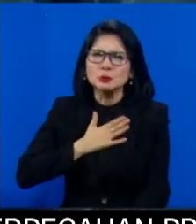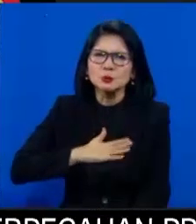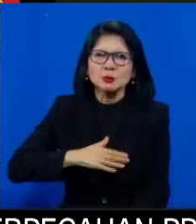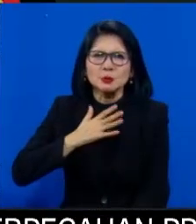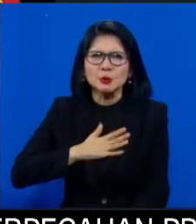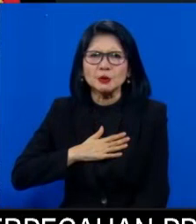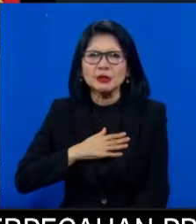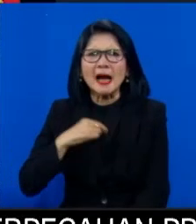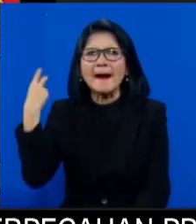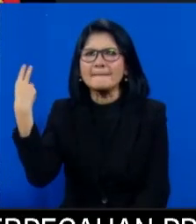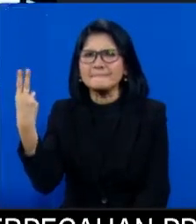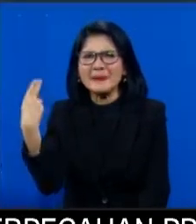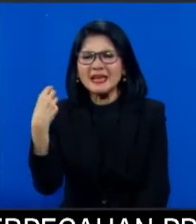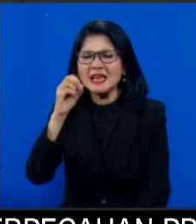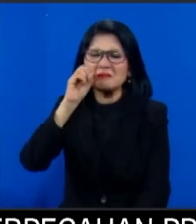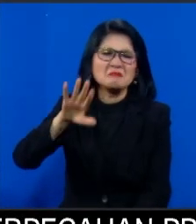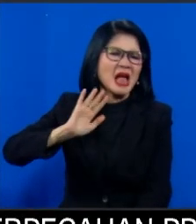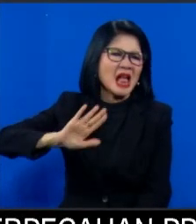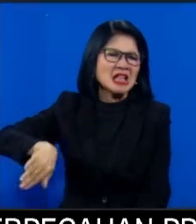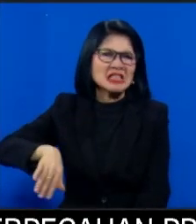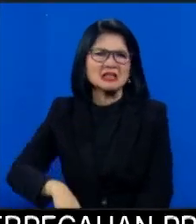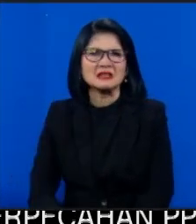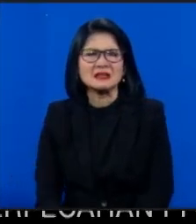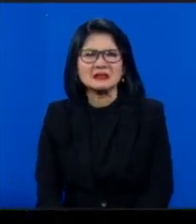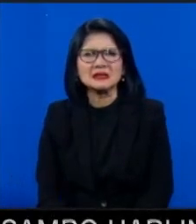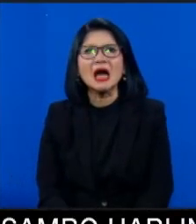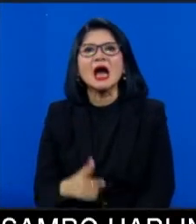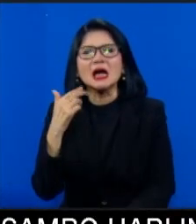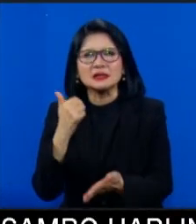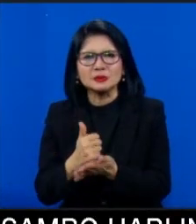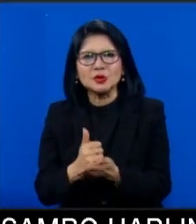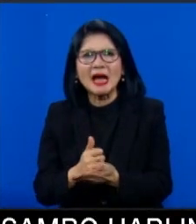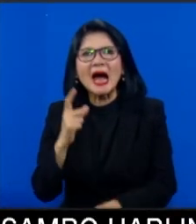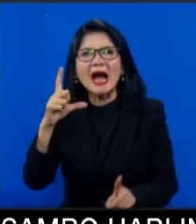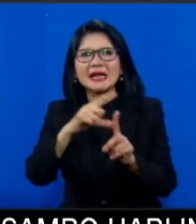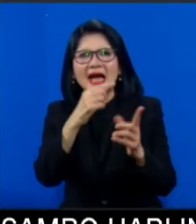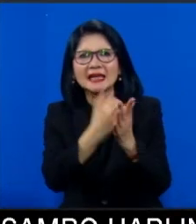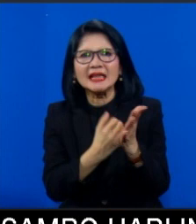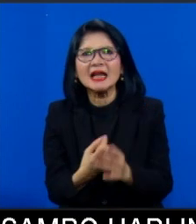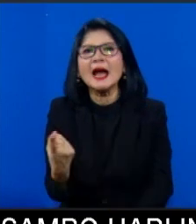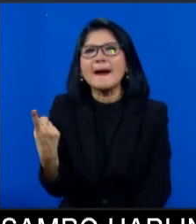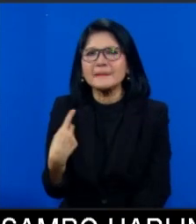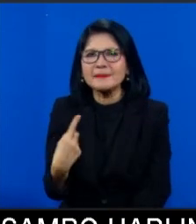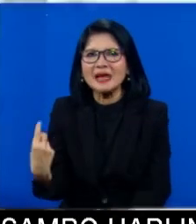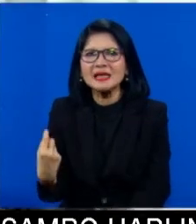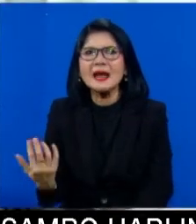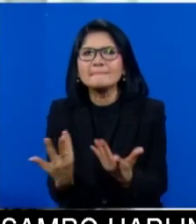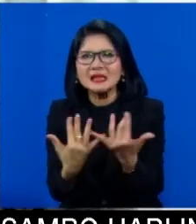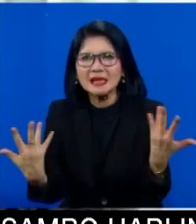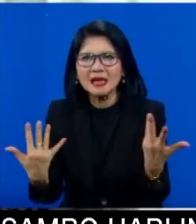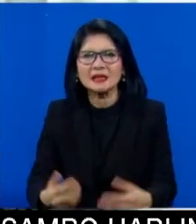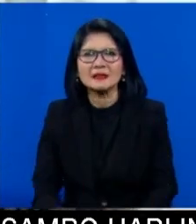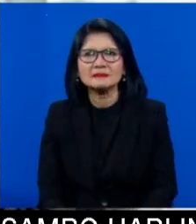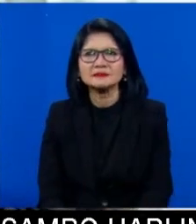respon pemerintah yang menganggap enteng data yang bocor, padahal diantaranya adalah data pribadi masyarakat.